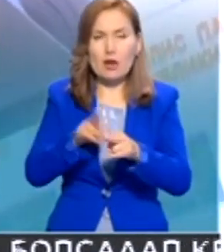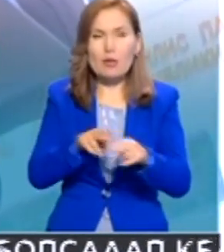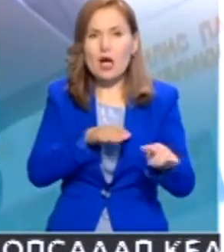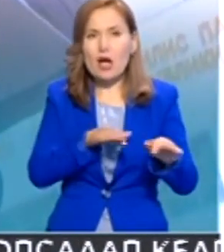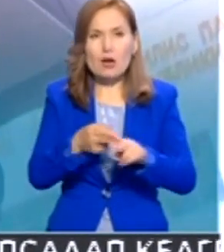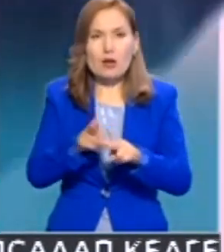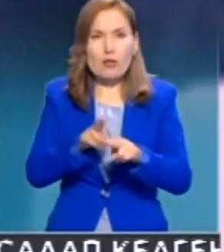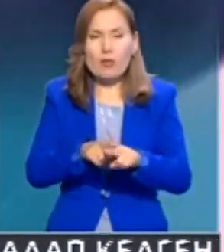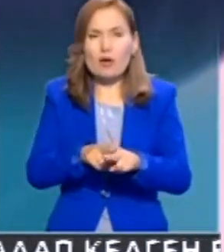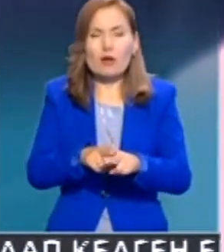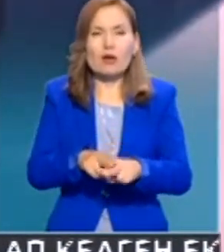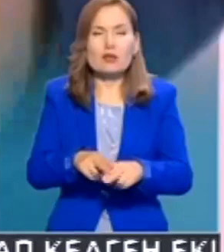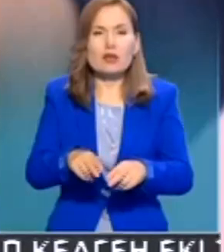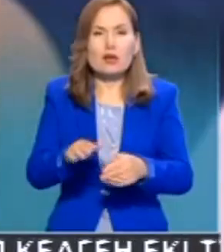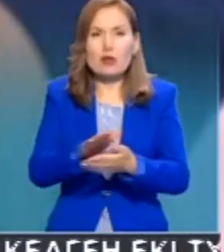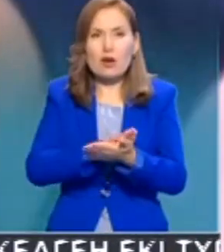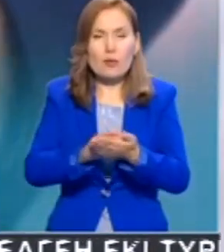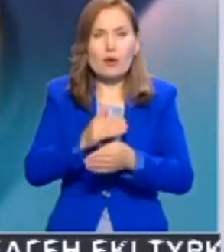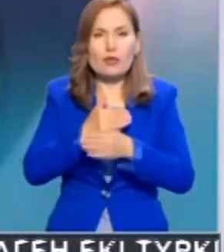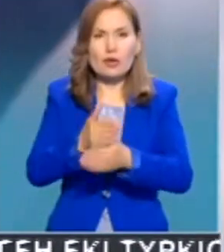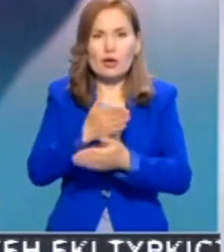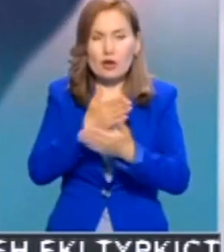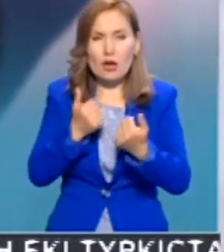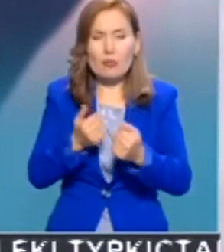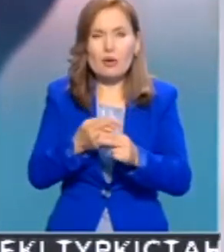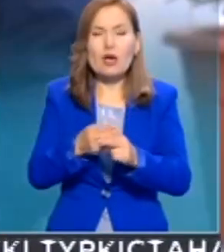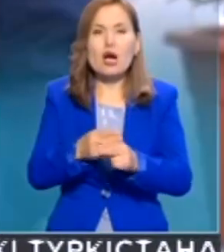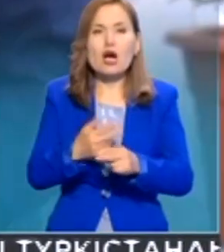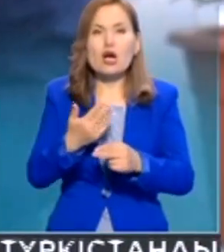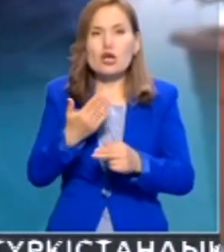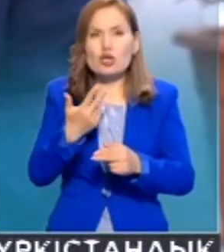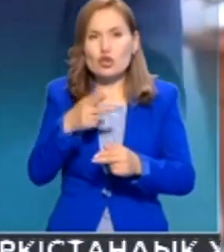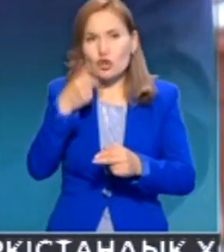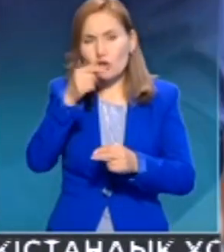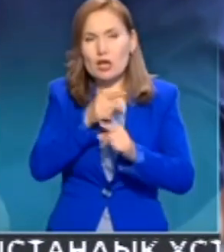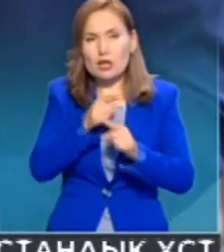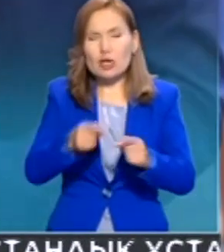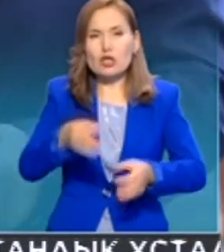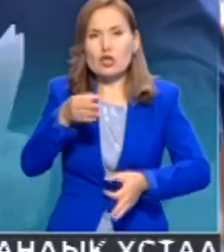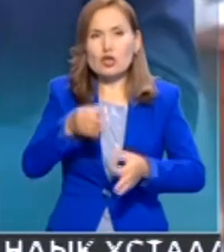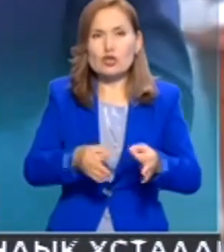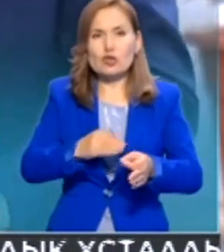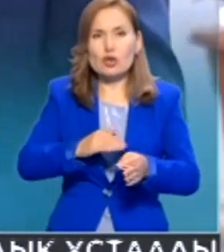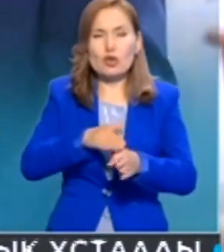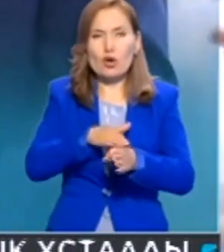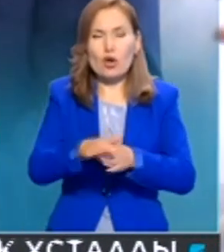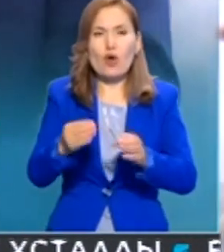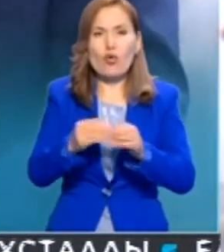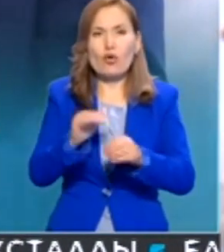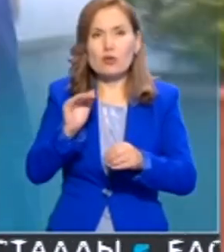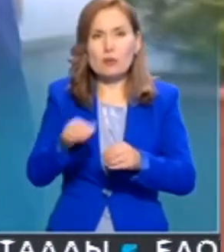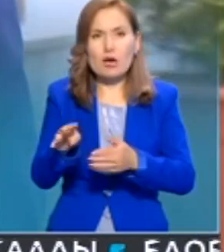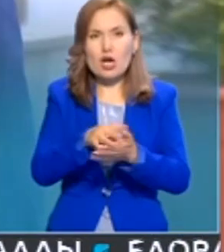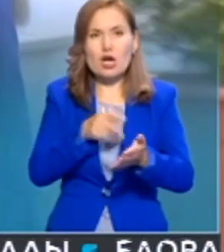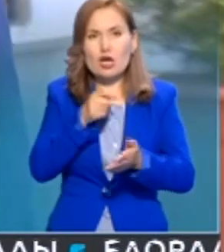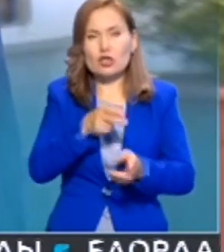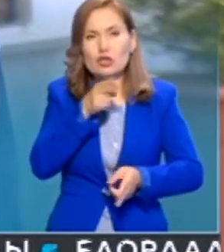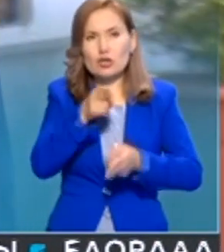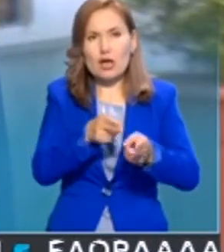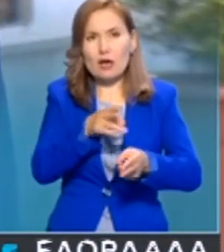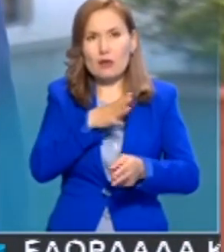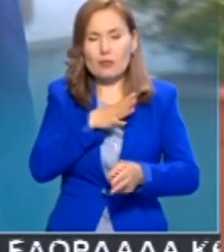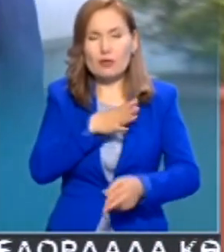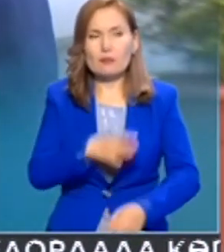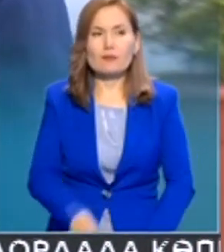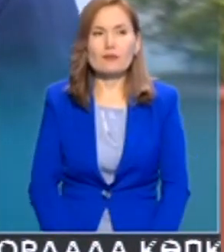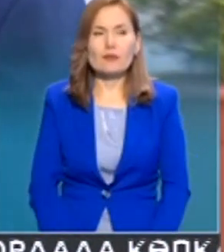жүзінде олай емес. Тек соңғы 3 жылда жоғары сотқа сот орындаушыларға қатысты 10 мыңнан астам шағым түскен. Заңдардың